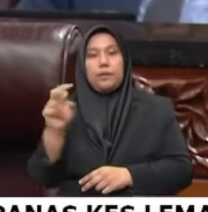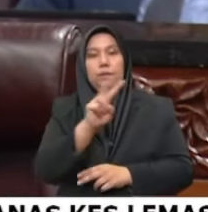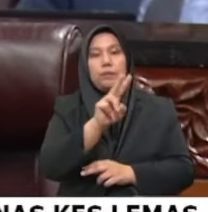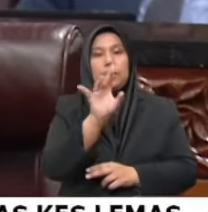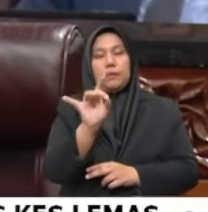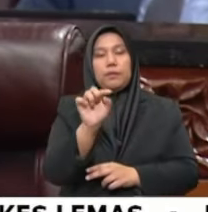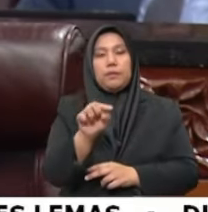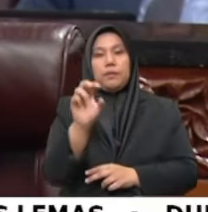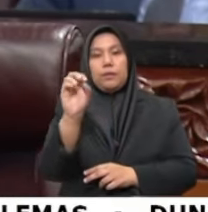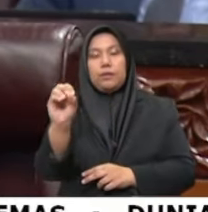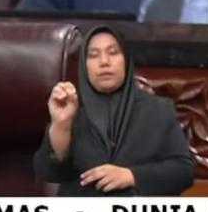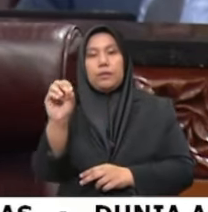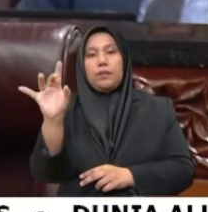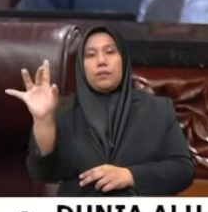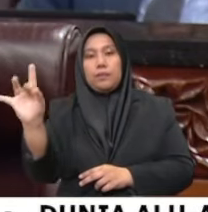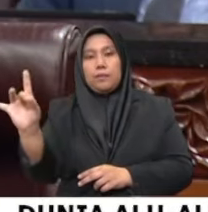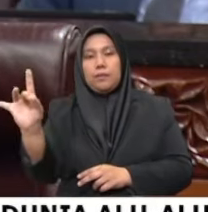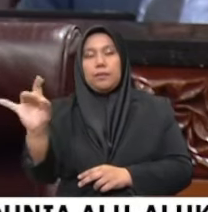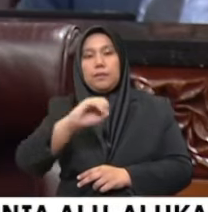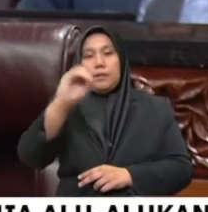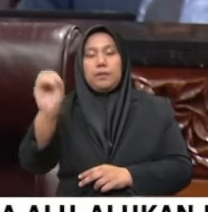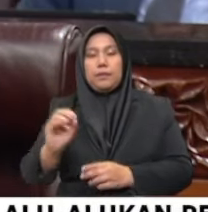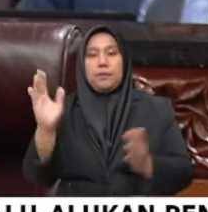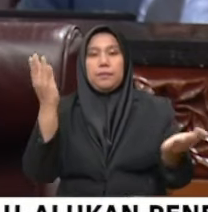28.08% sebenar berbanding